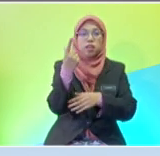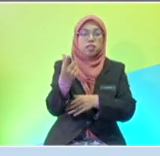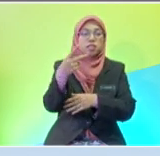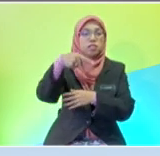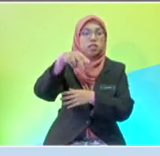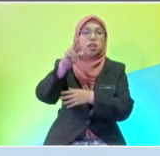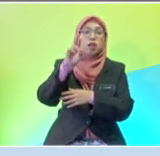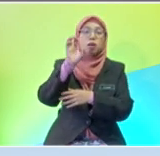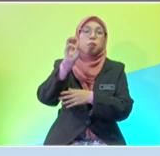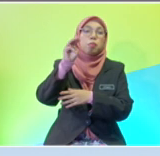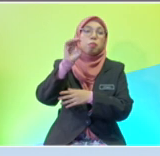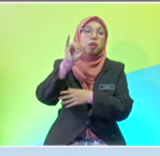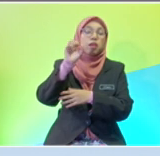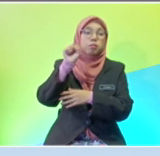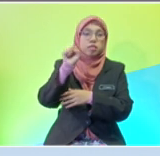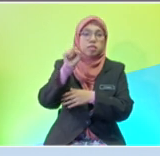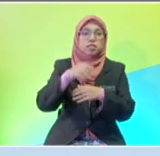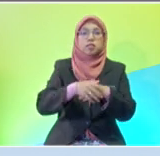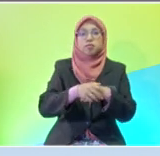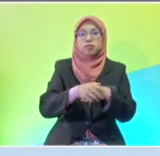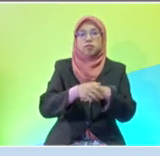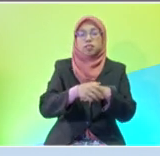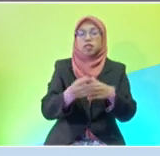2000 dan premis dijadikan